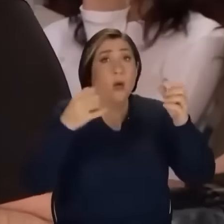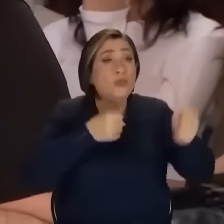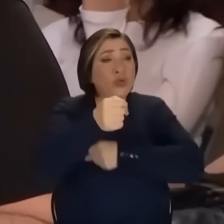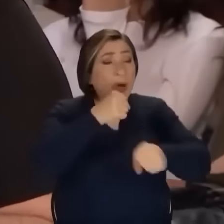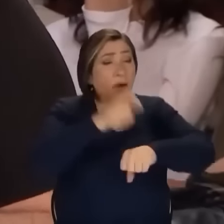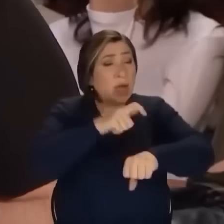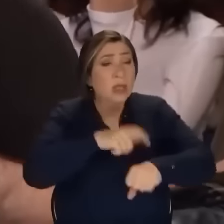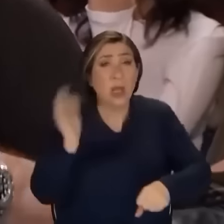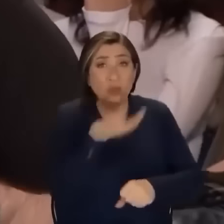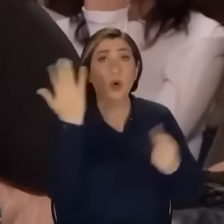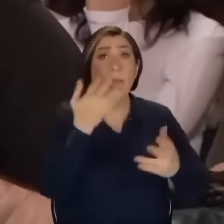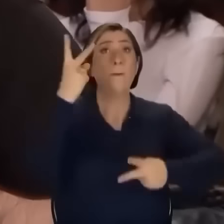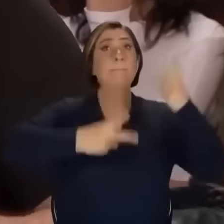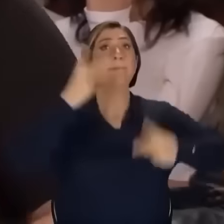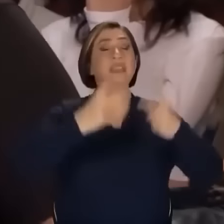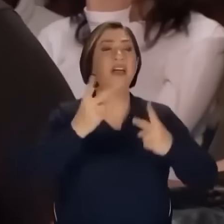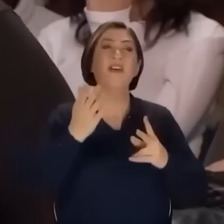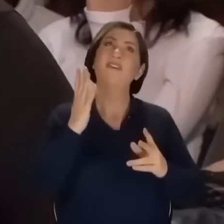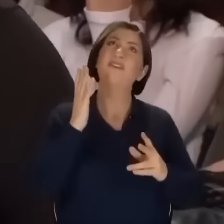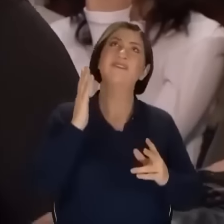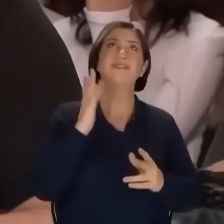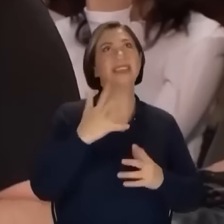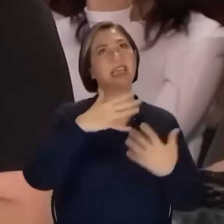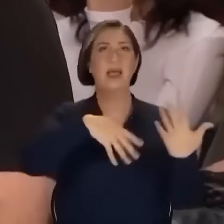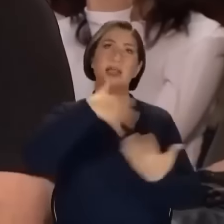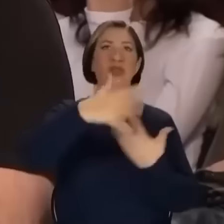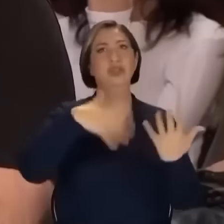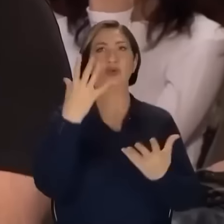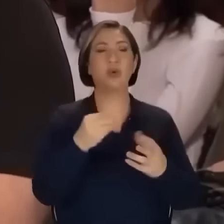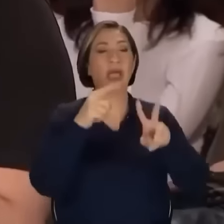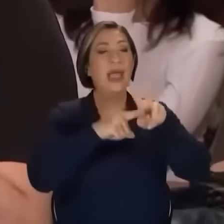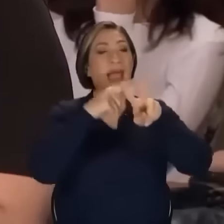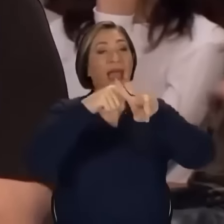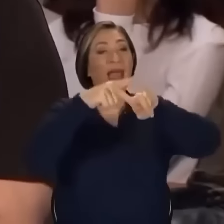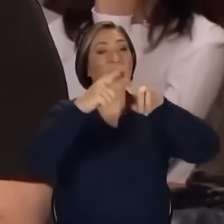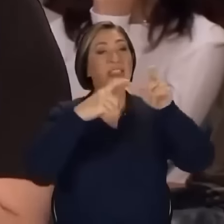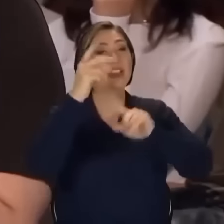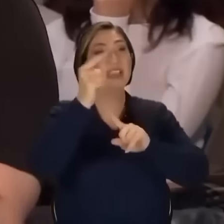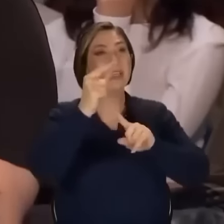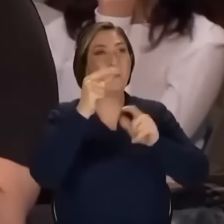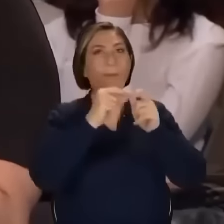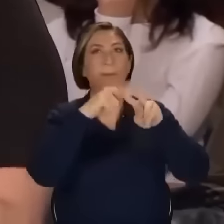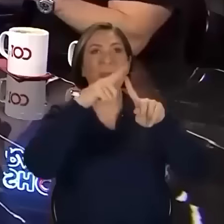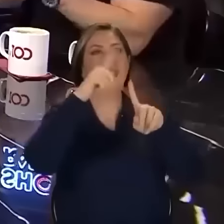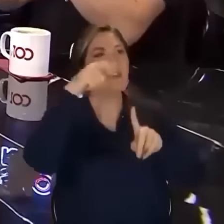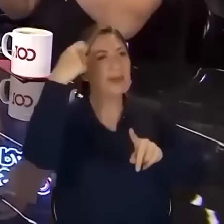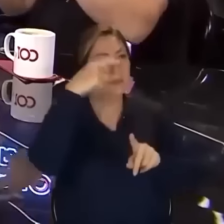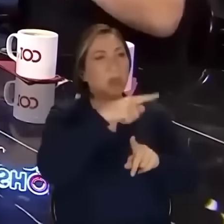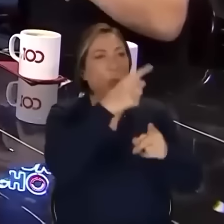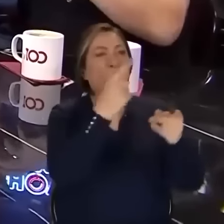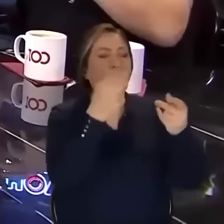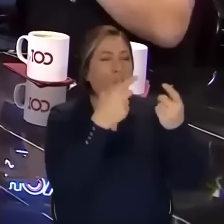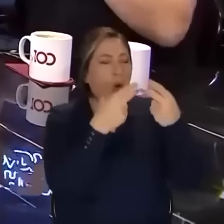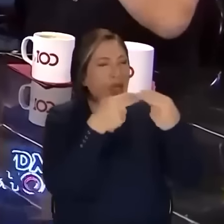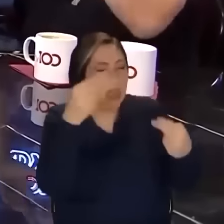vakit geçiriyorum ki bazen fazla karışık oluyor yani Yahşi batıdaki çizgi roman karakterleri öyküsel lik